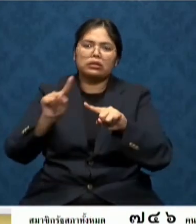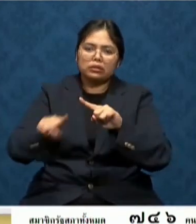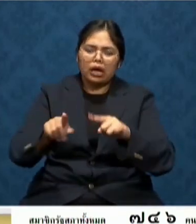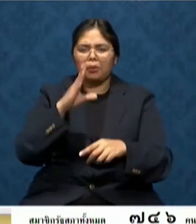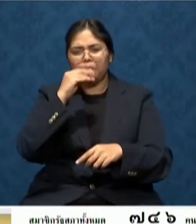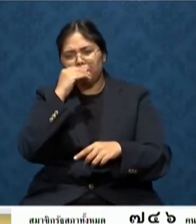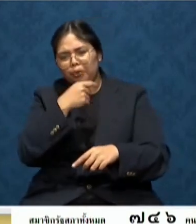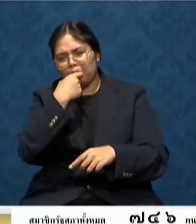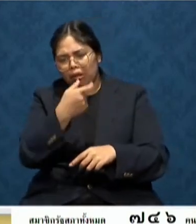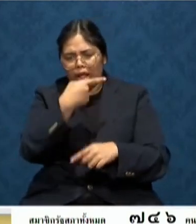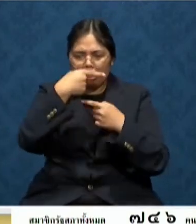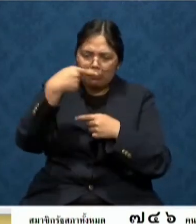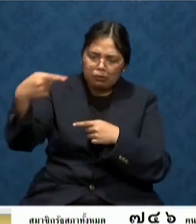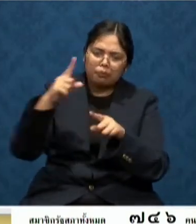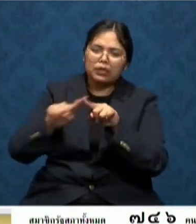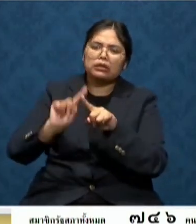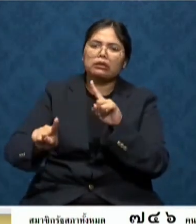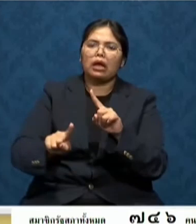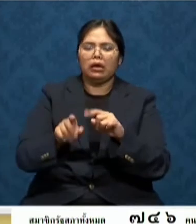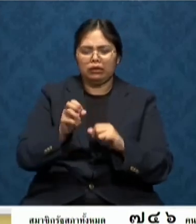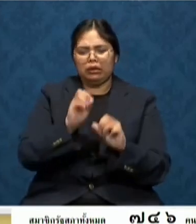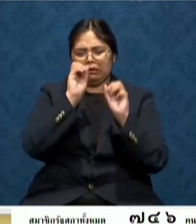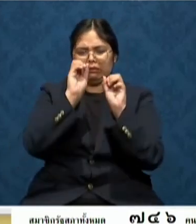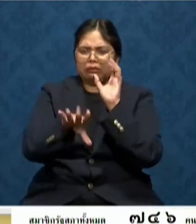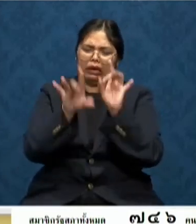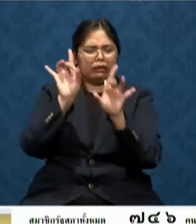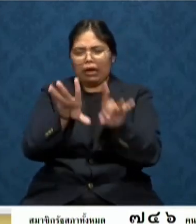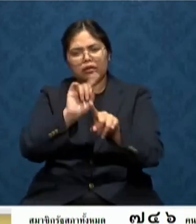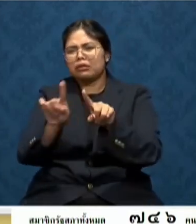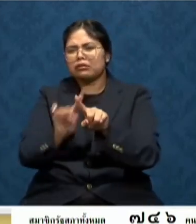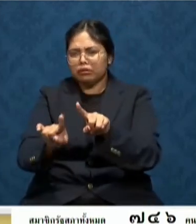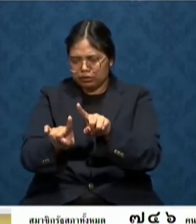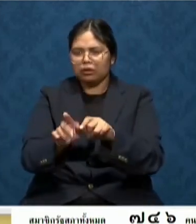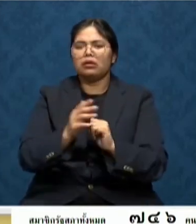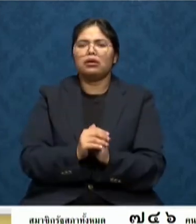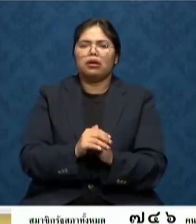กรรม ที่มีการ being on English